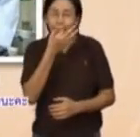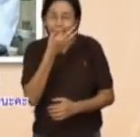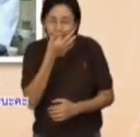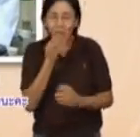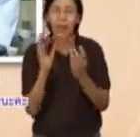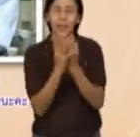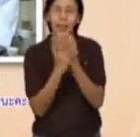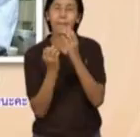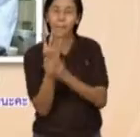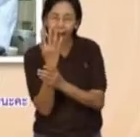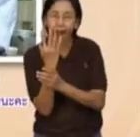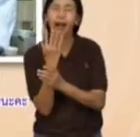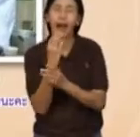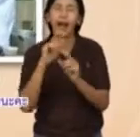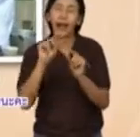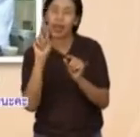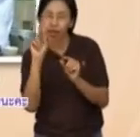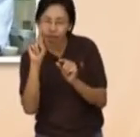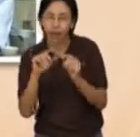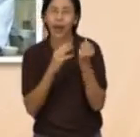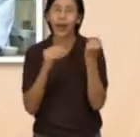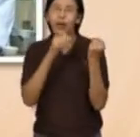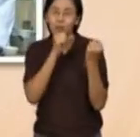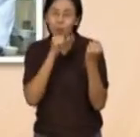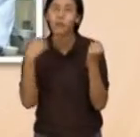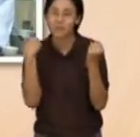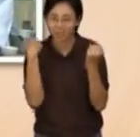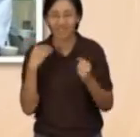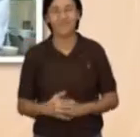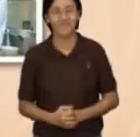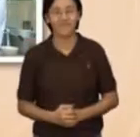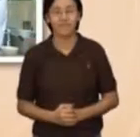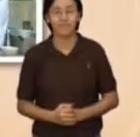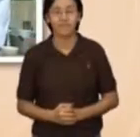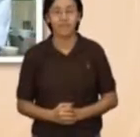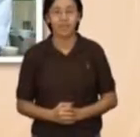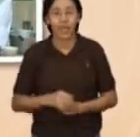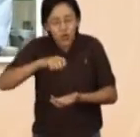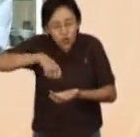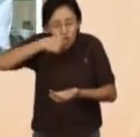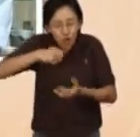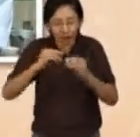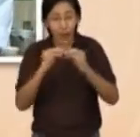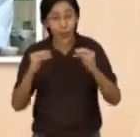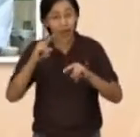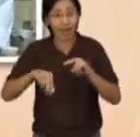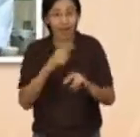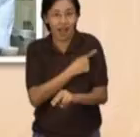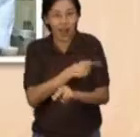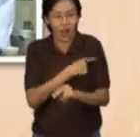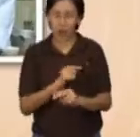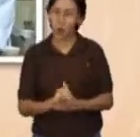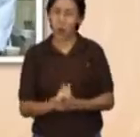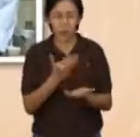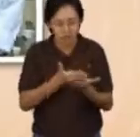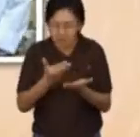คือแครอทแล้วก็ผักใบเขียวในชามนี้อีกด้วยนะคะอย่างที่บอกไปเลยค่ะว่าแกงจืดลูกลอกของเราชามนี้หารับประทานยากแล้ว